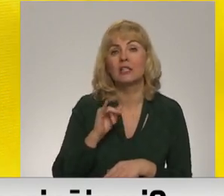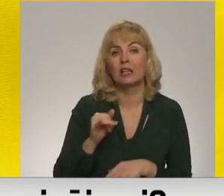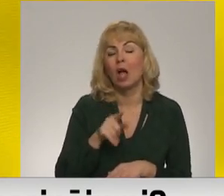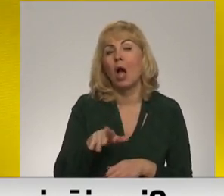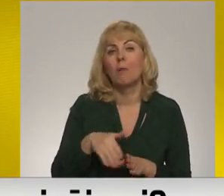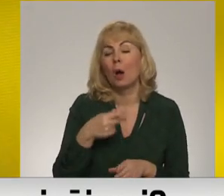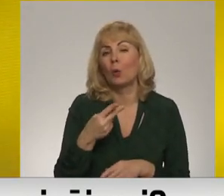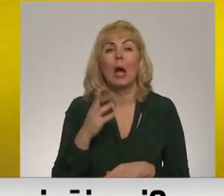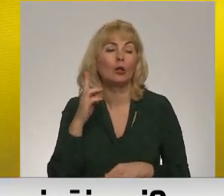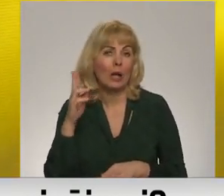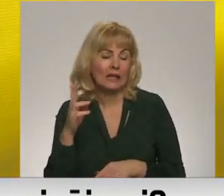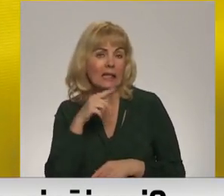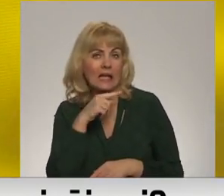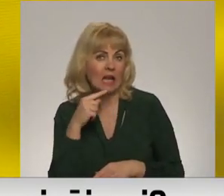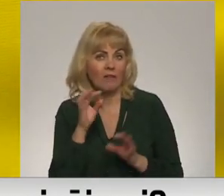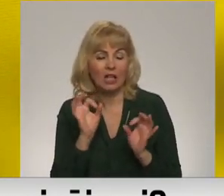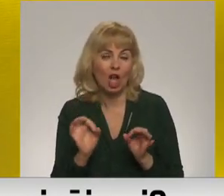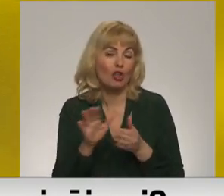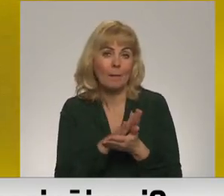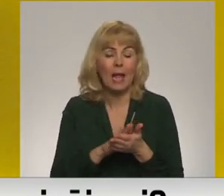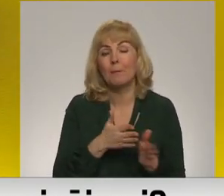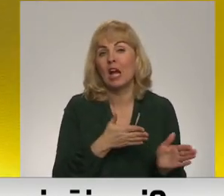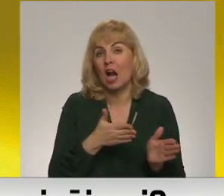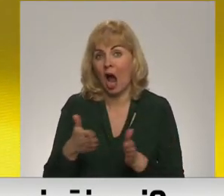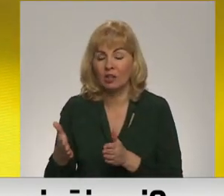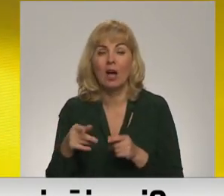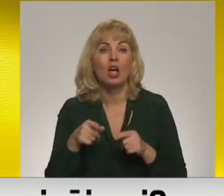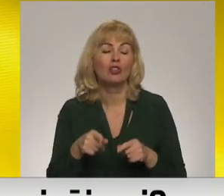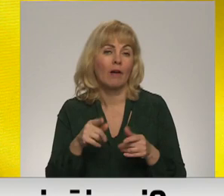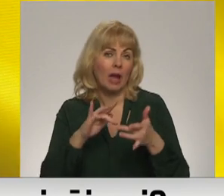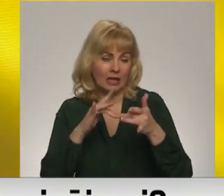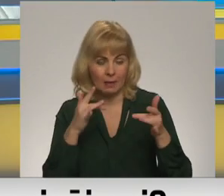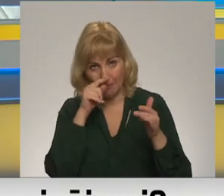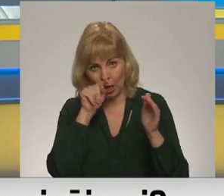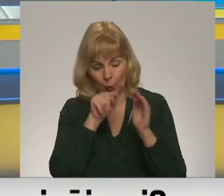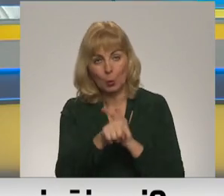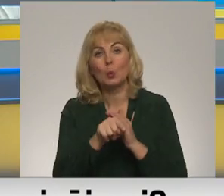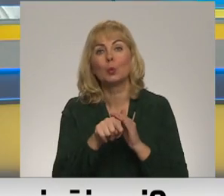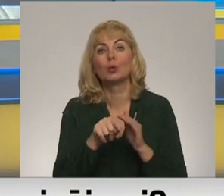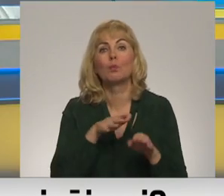mums liecina? Vai Krievija tiešām nebija gatava šādiem kiberuzbrukumiem?